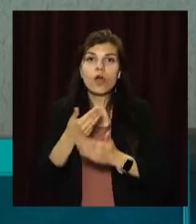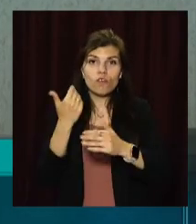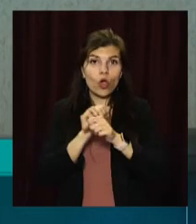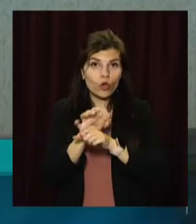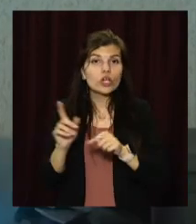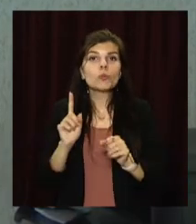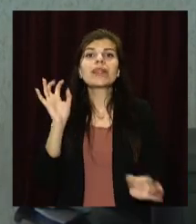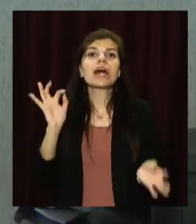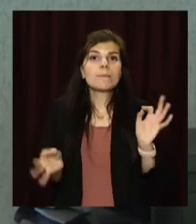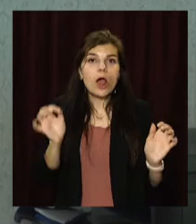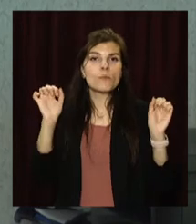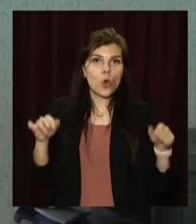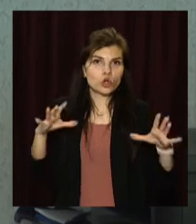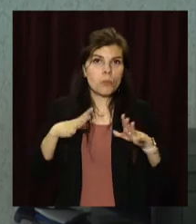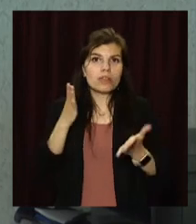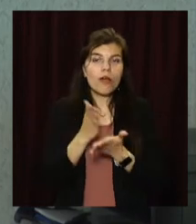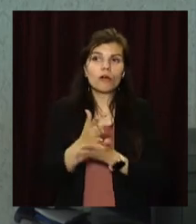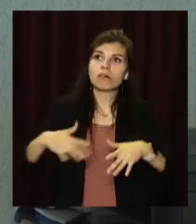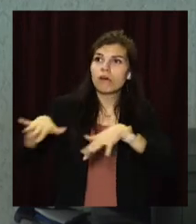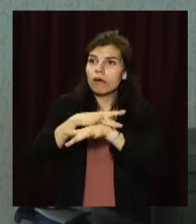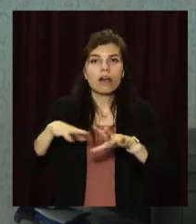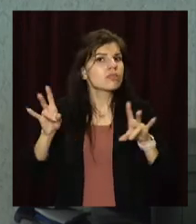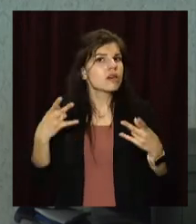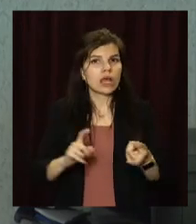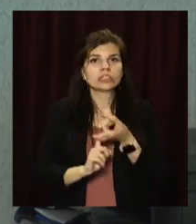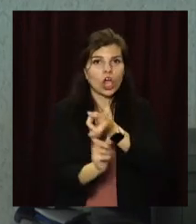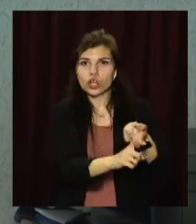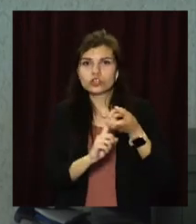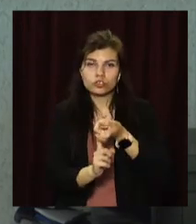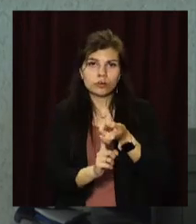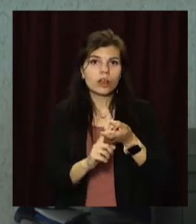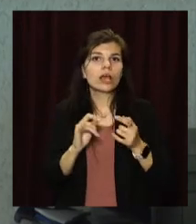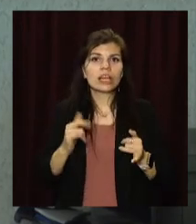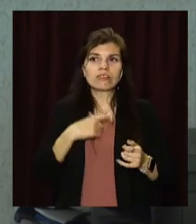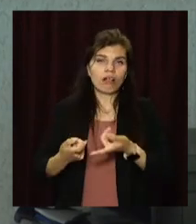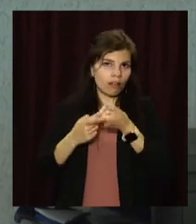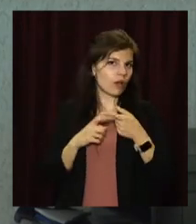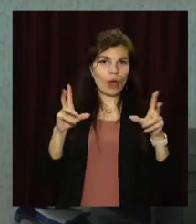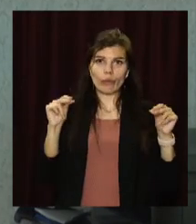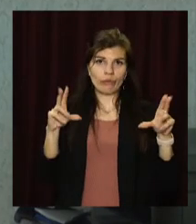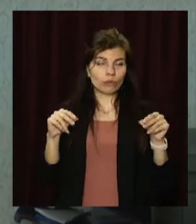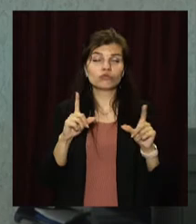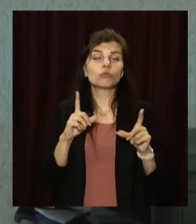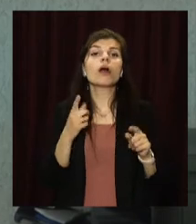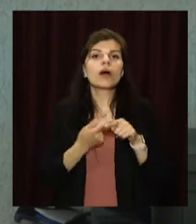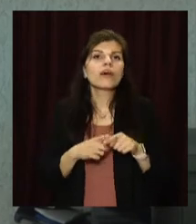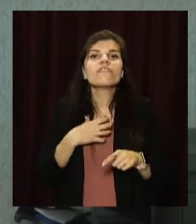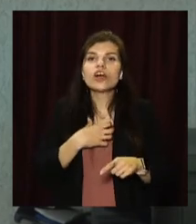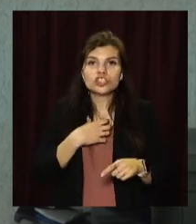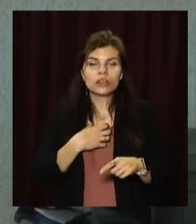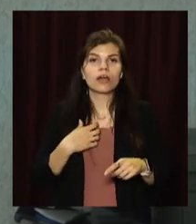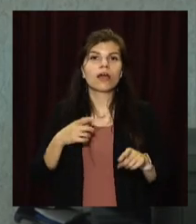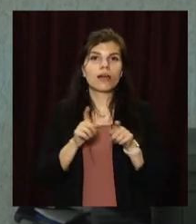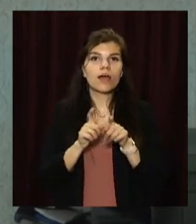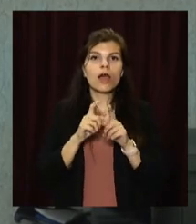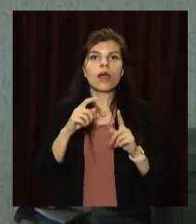нормально можна було знаходитися в обществі, не заражати і не бути заразным. Это важнейшая